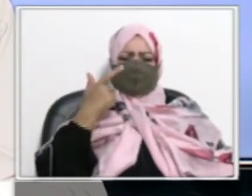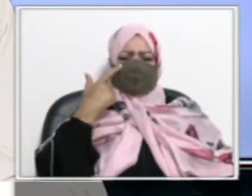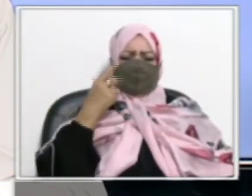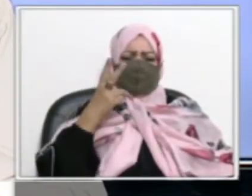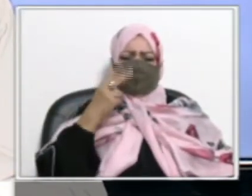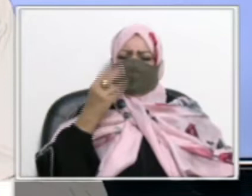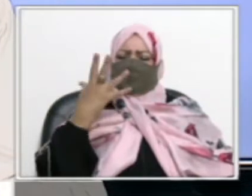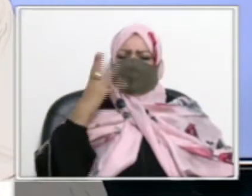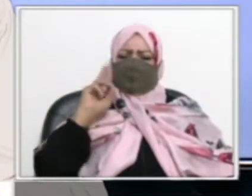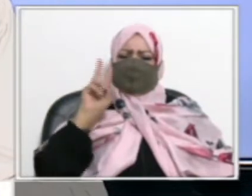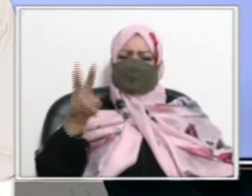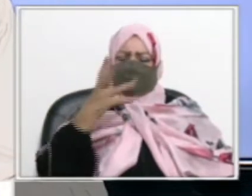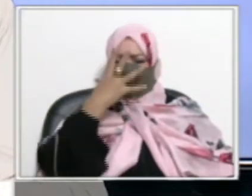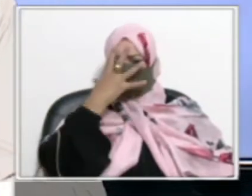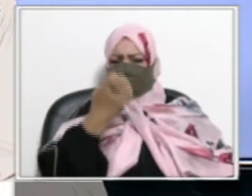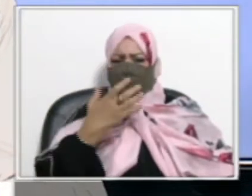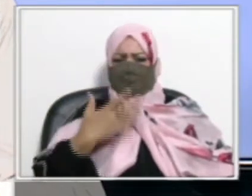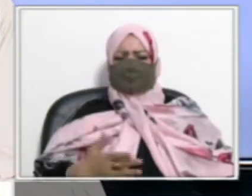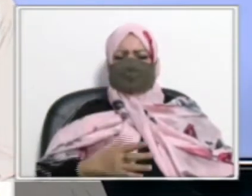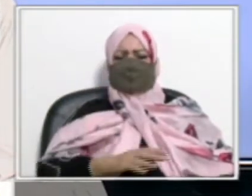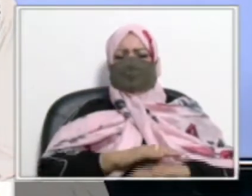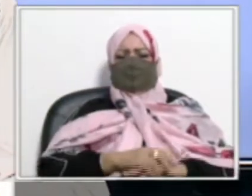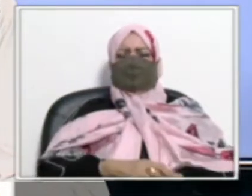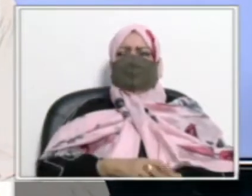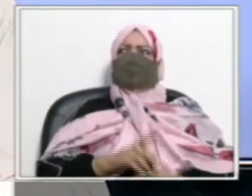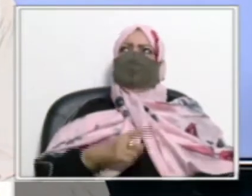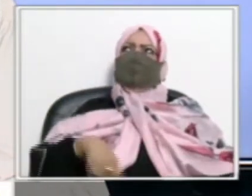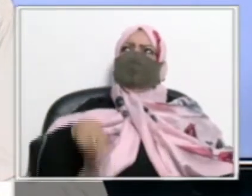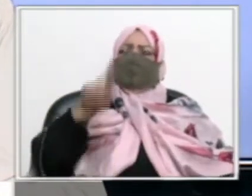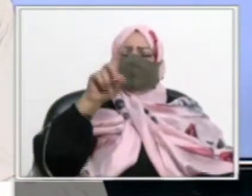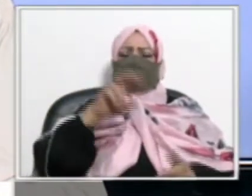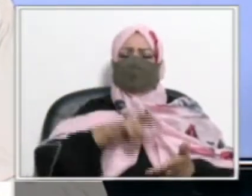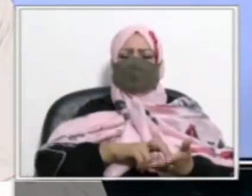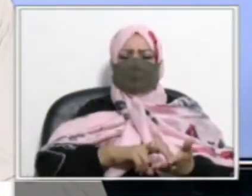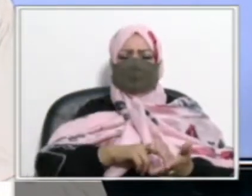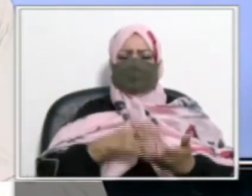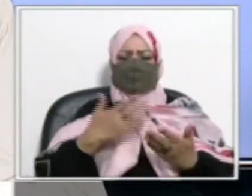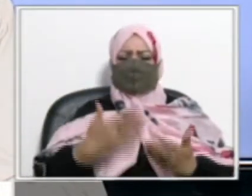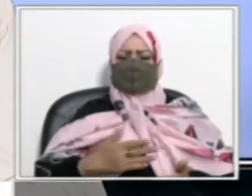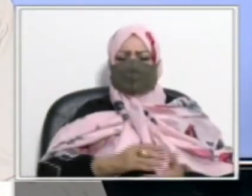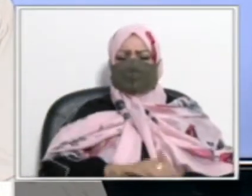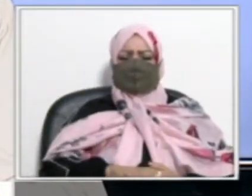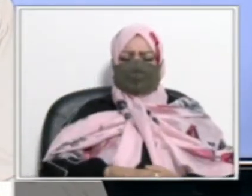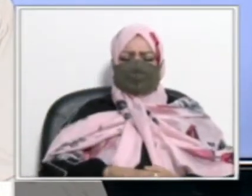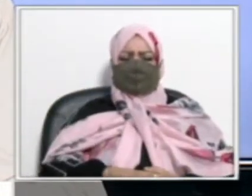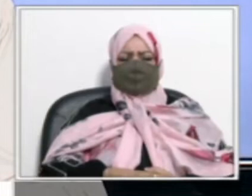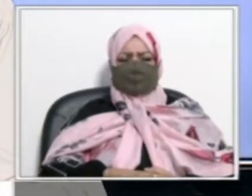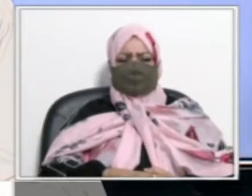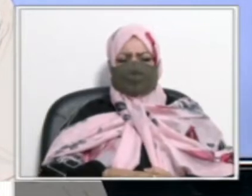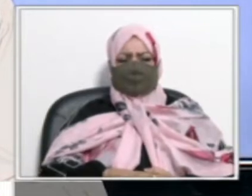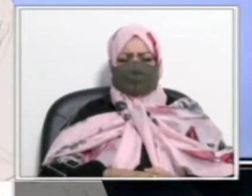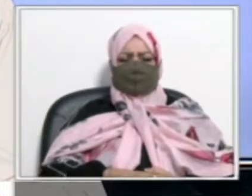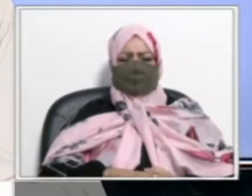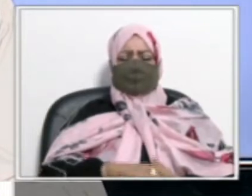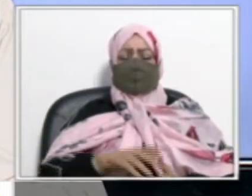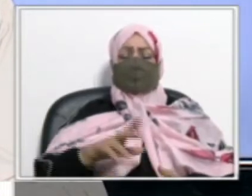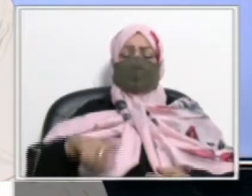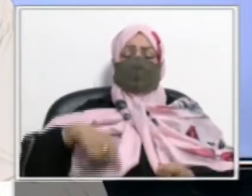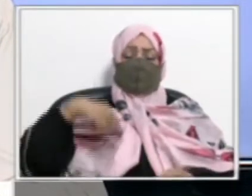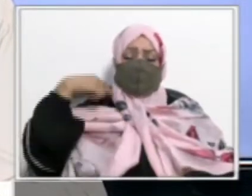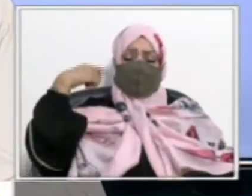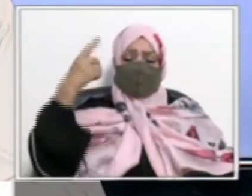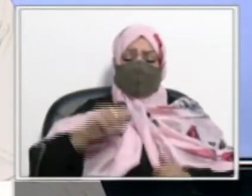وراكم حساب راه من الله عز وجل إن كنتم مؤمنين، إن كنتم تؤمنون وتعلمون أن هناك